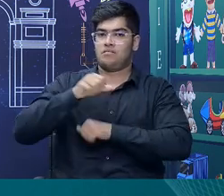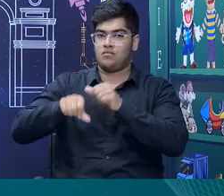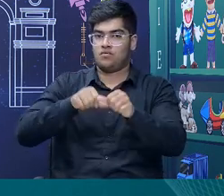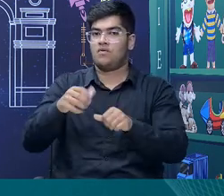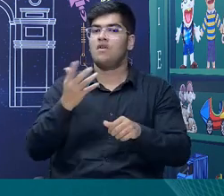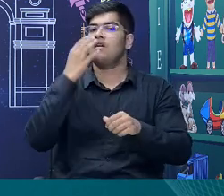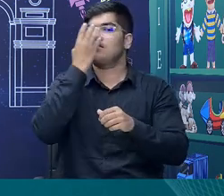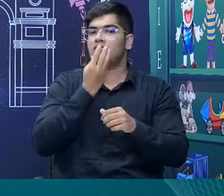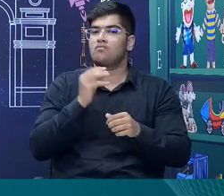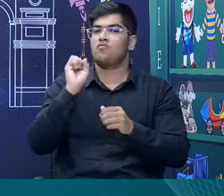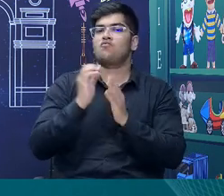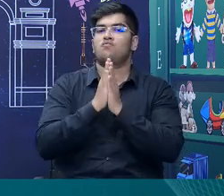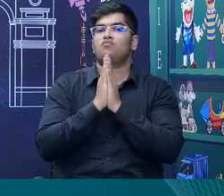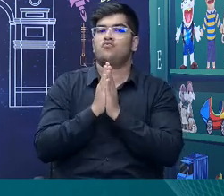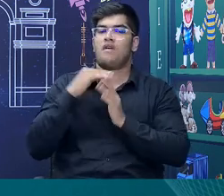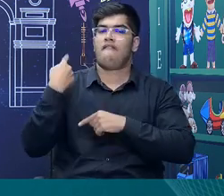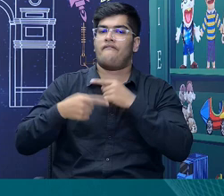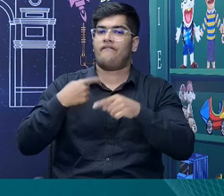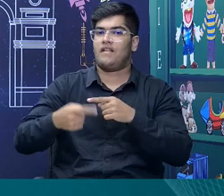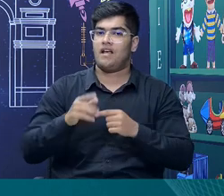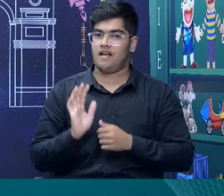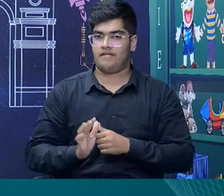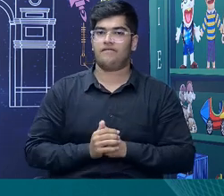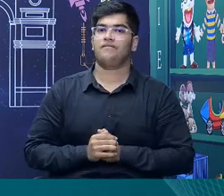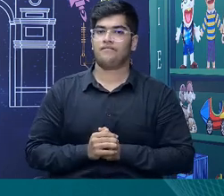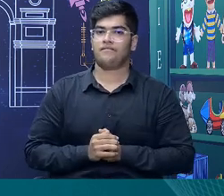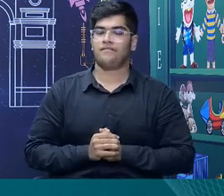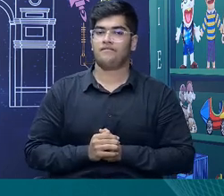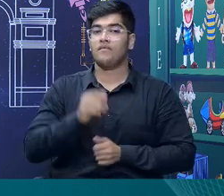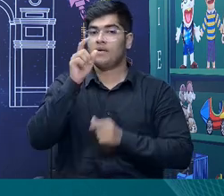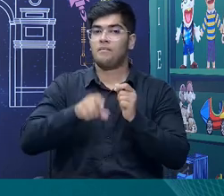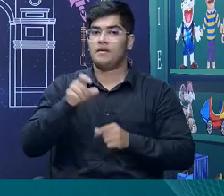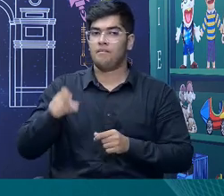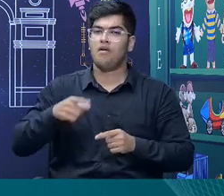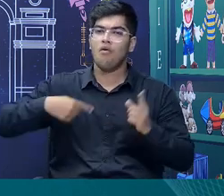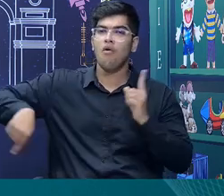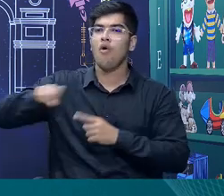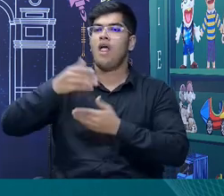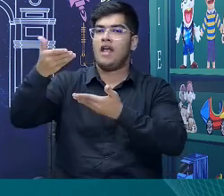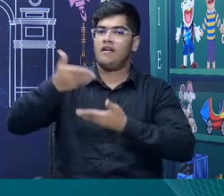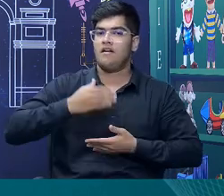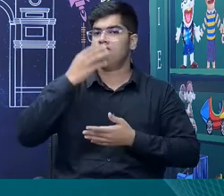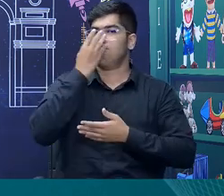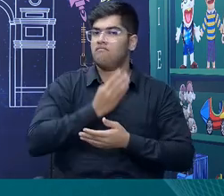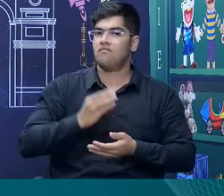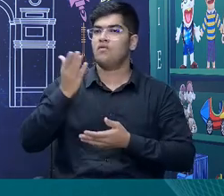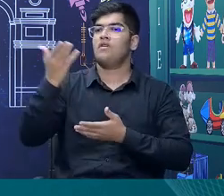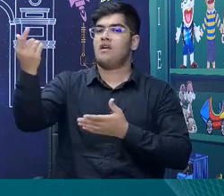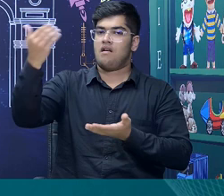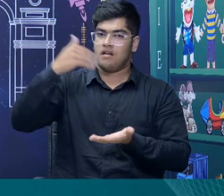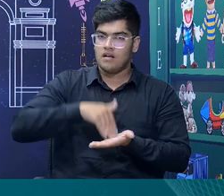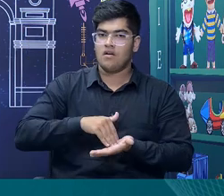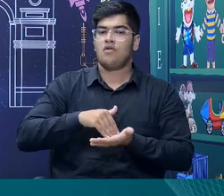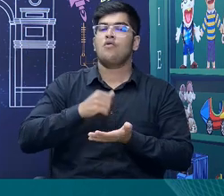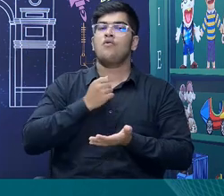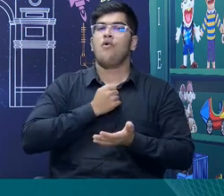पूजा होगी यहां पर हम क्या करेंगे की गणेश जी को हम आमंत्रित करेंगे की वो हमारे पास धरती पर हमारे